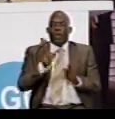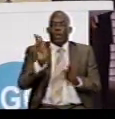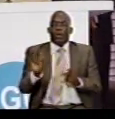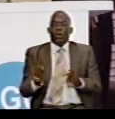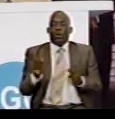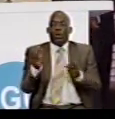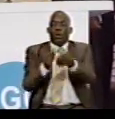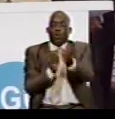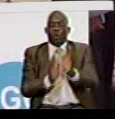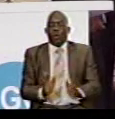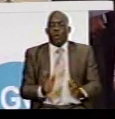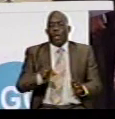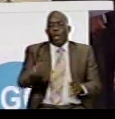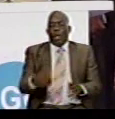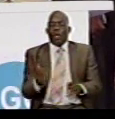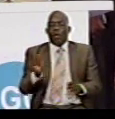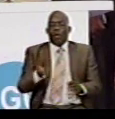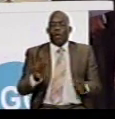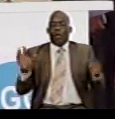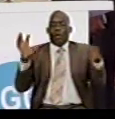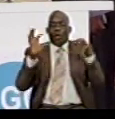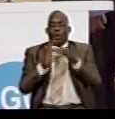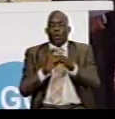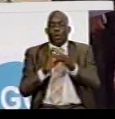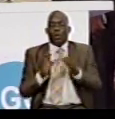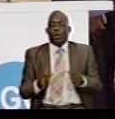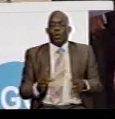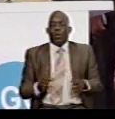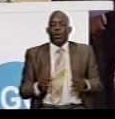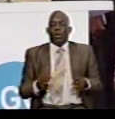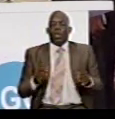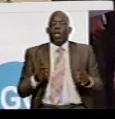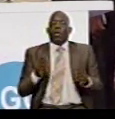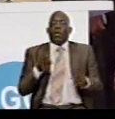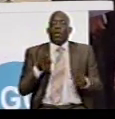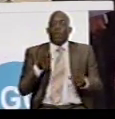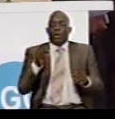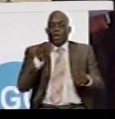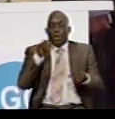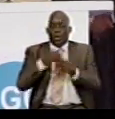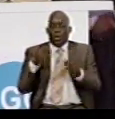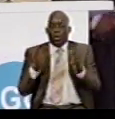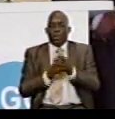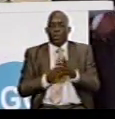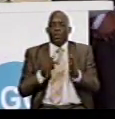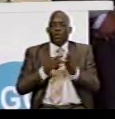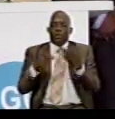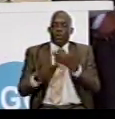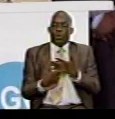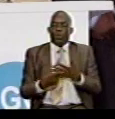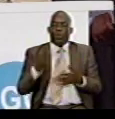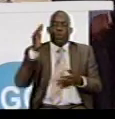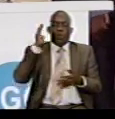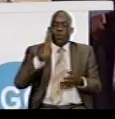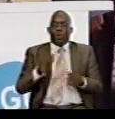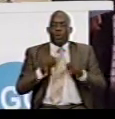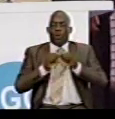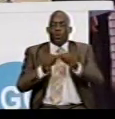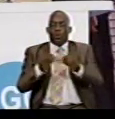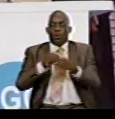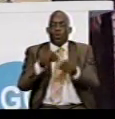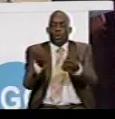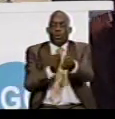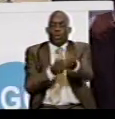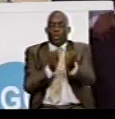Qu'aucun rétrograde. Everywhere connected. Partout connecté. Participating. Participant. Will remain in his state of backsliding. Ne reste dans